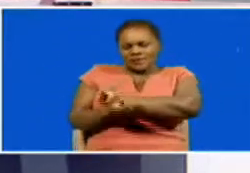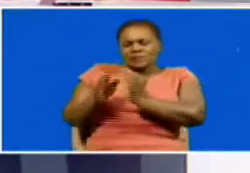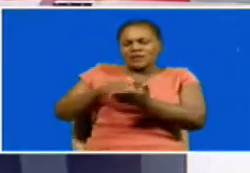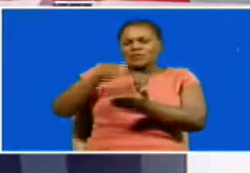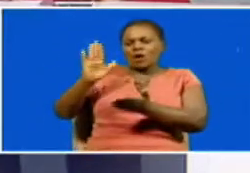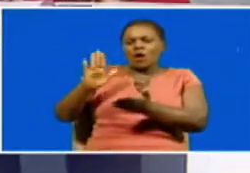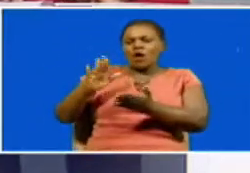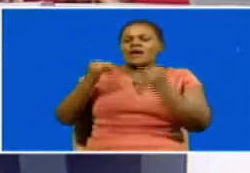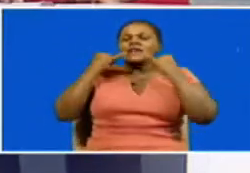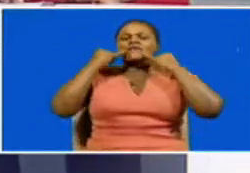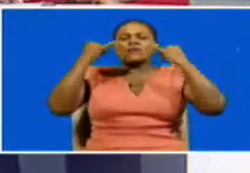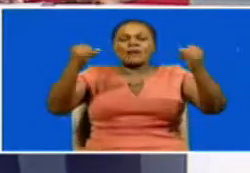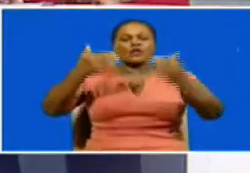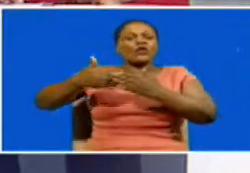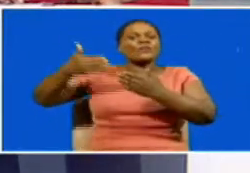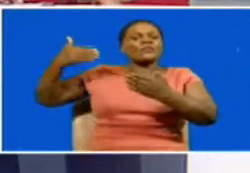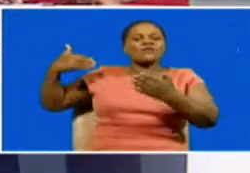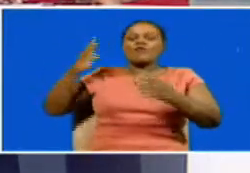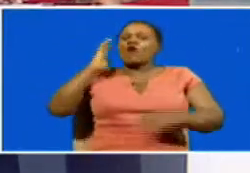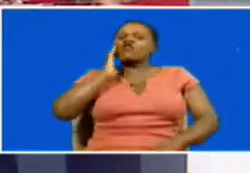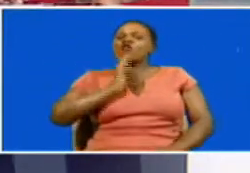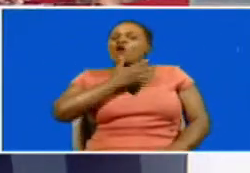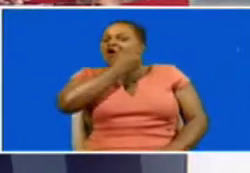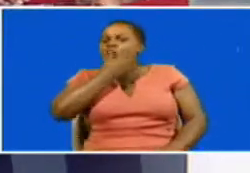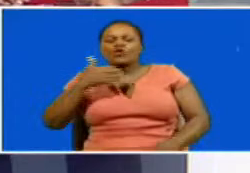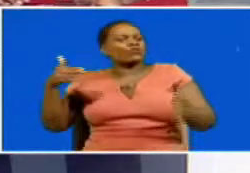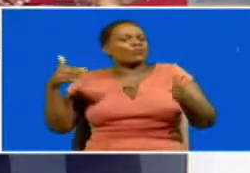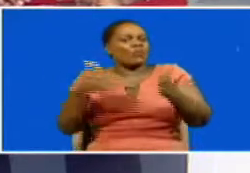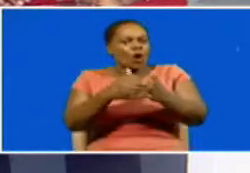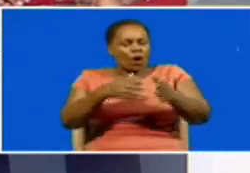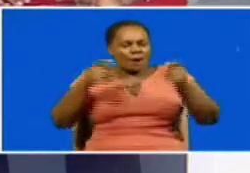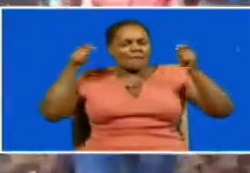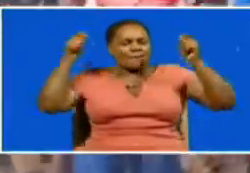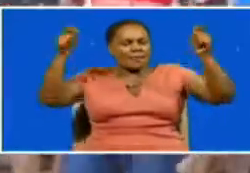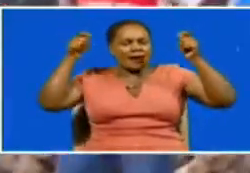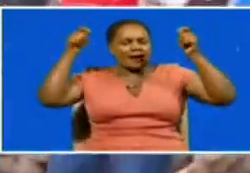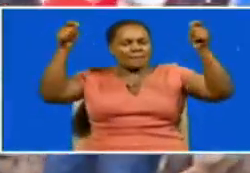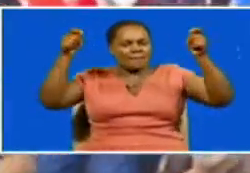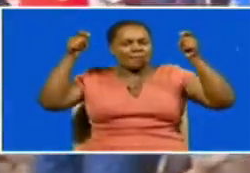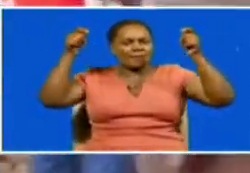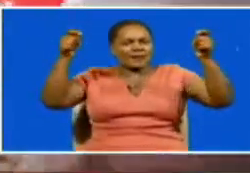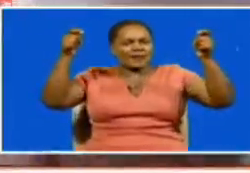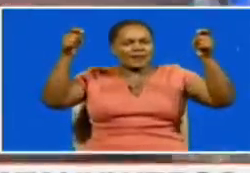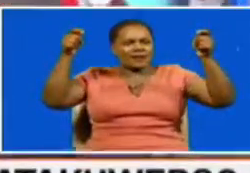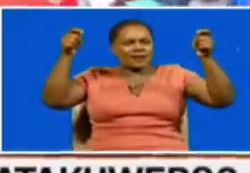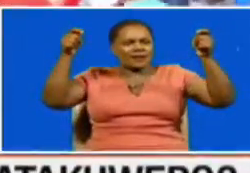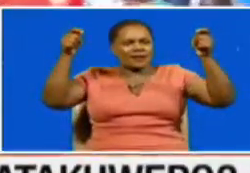zaidi kuhusu taarifa ya awali ya Nyong'o kupiga marufuku maandamano.